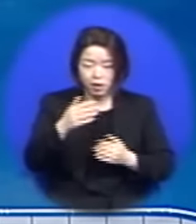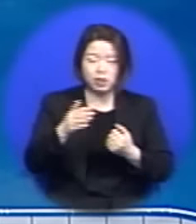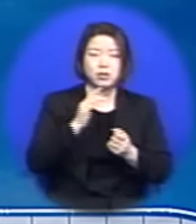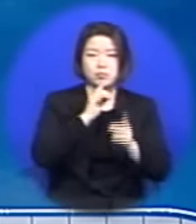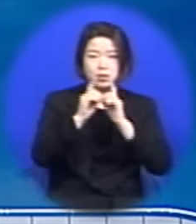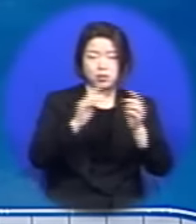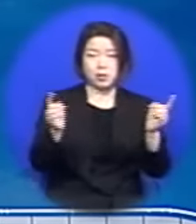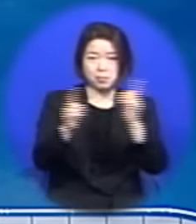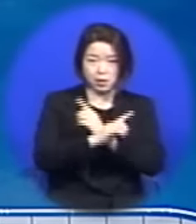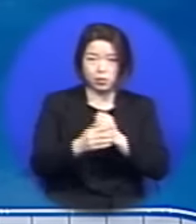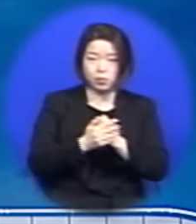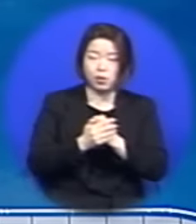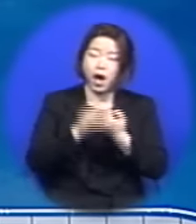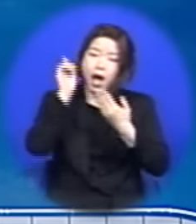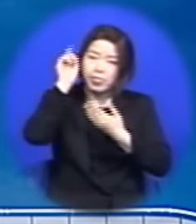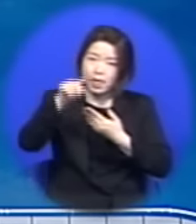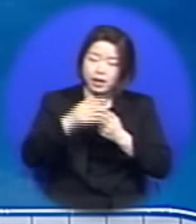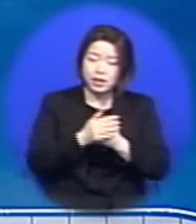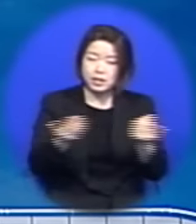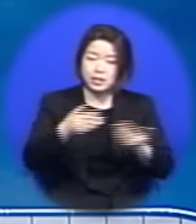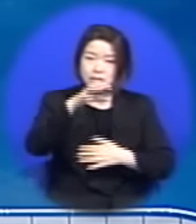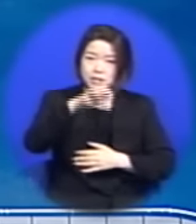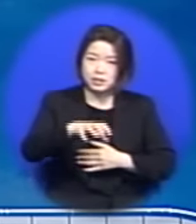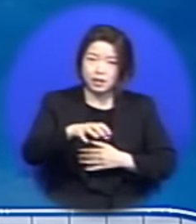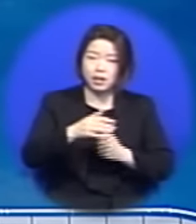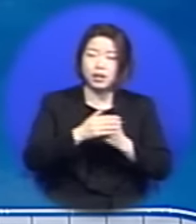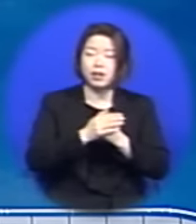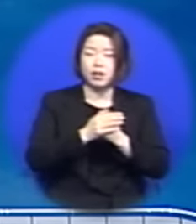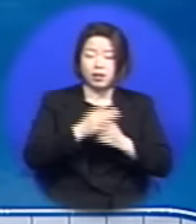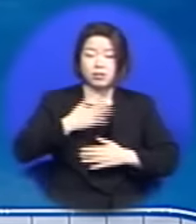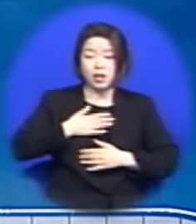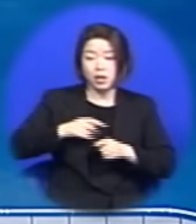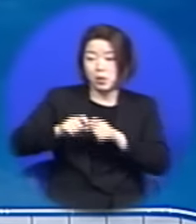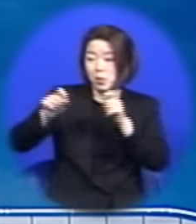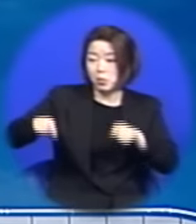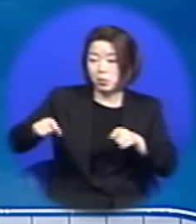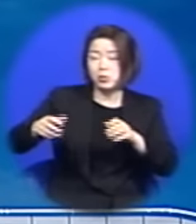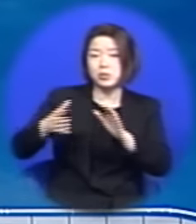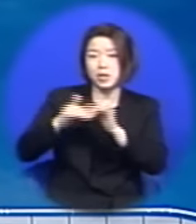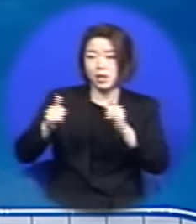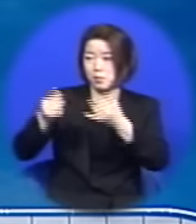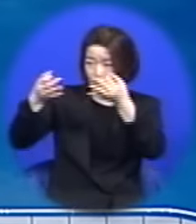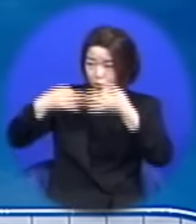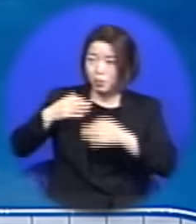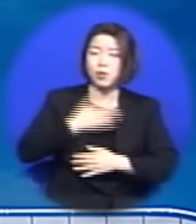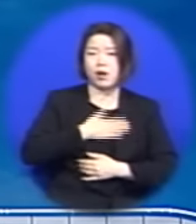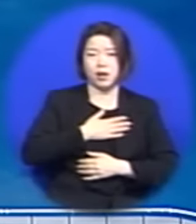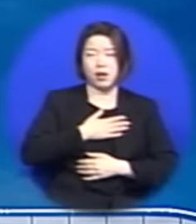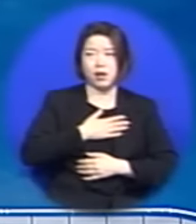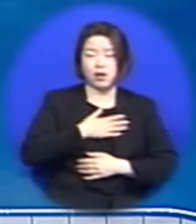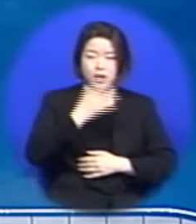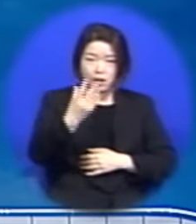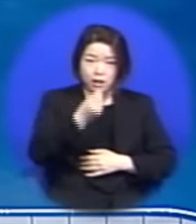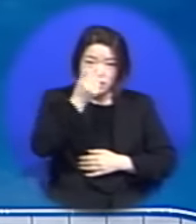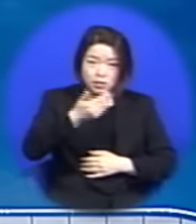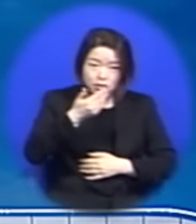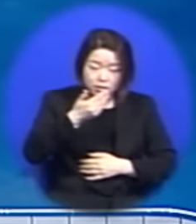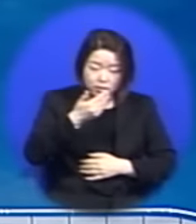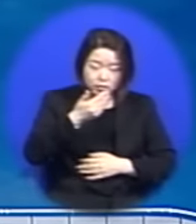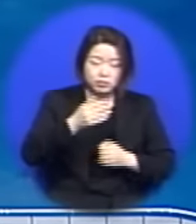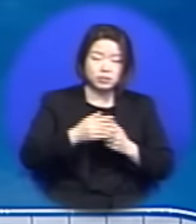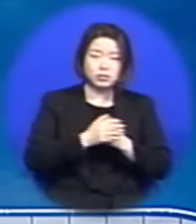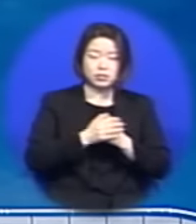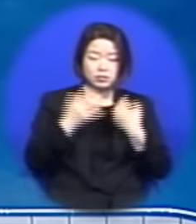직장 동료들이 우리 얼굴 보고 알아요 은혜 받았는지 안 받았는지 정말 성지순례 다녀오신 목사님들 얼굴 뵈니까